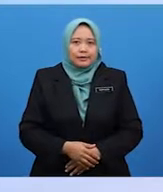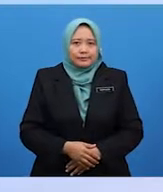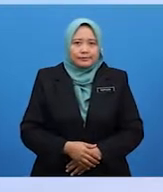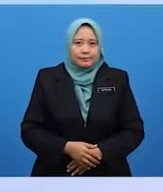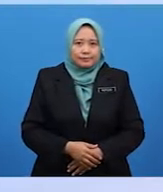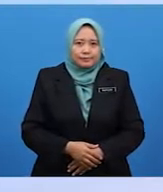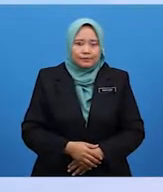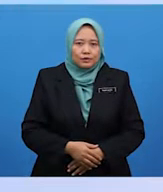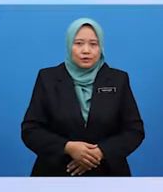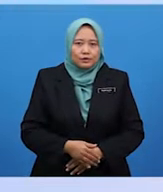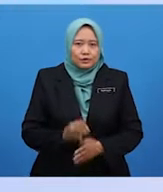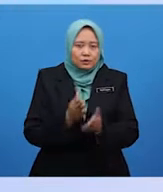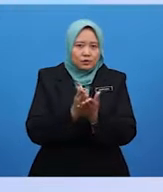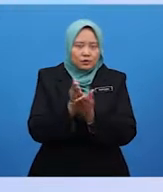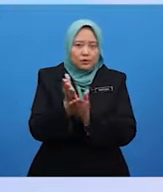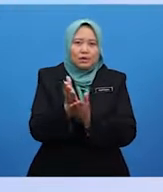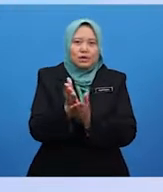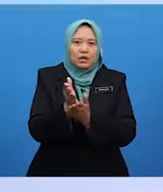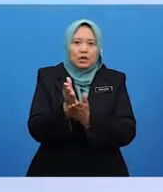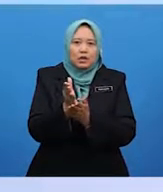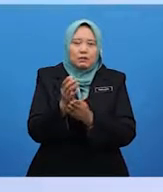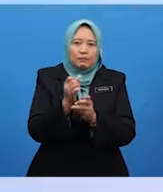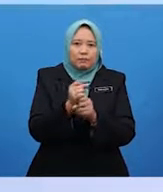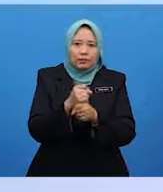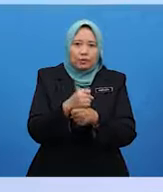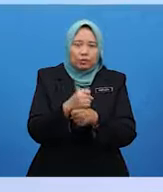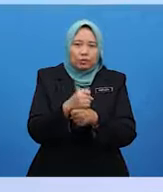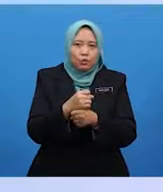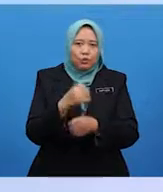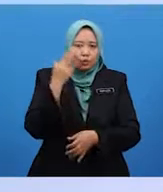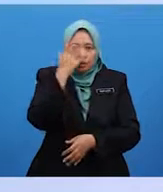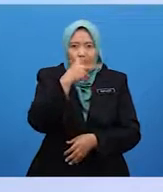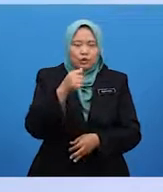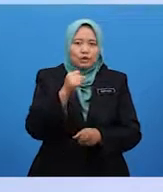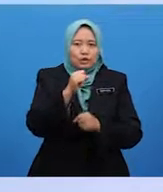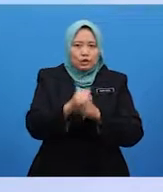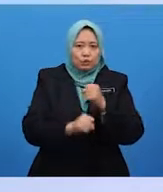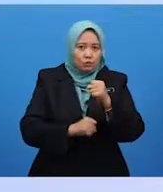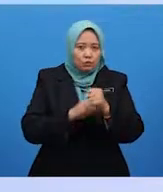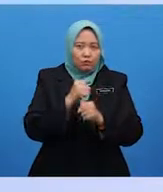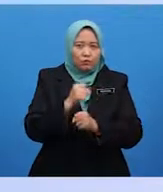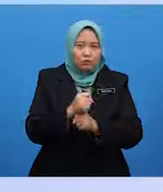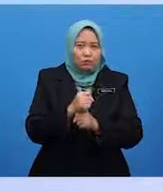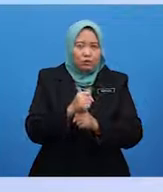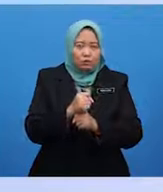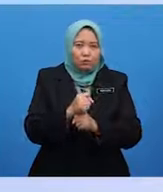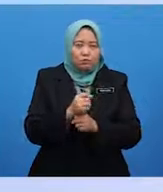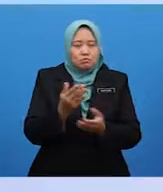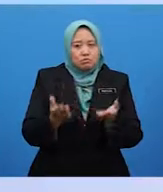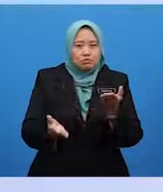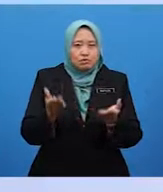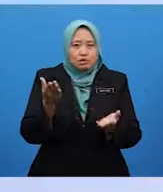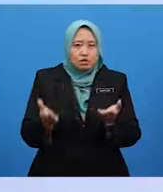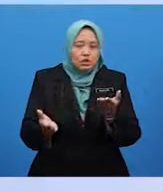ditetapkan. Seterusnya, bentuk muka bumi sama ada lokasi landscape yang dibuat meliputi gunung, bukit